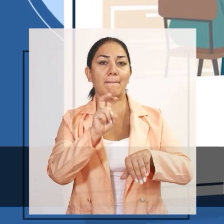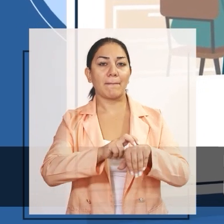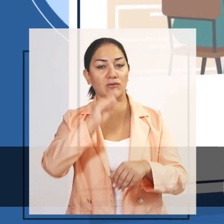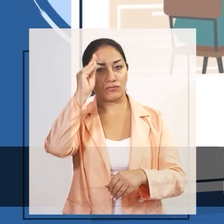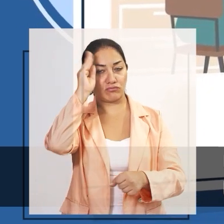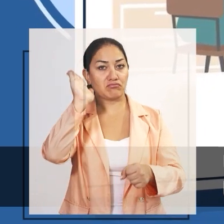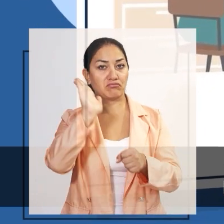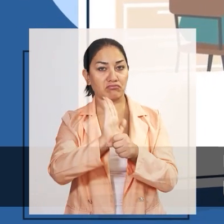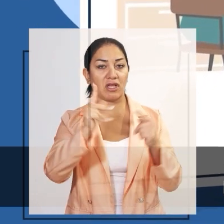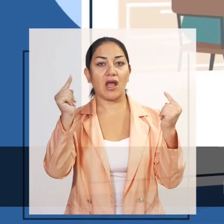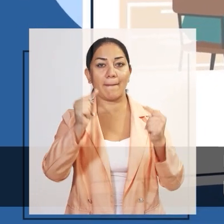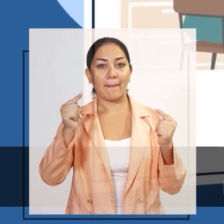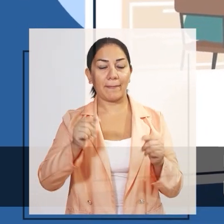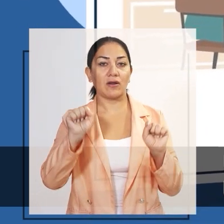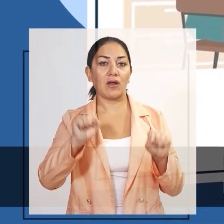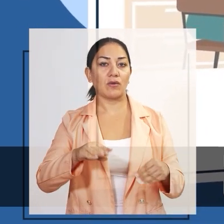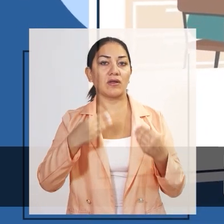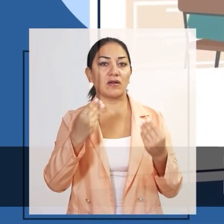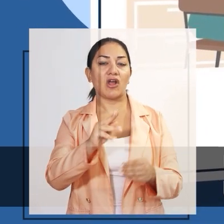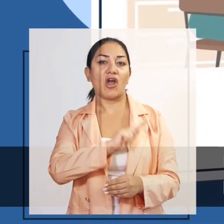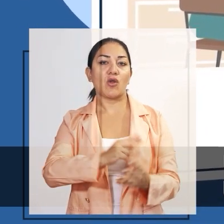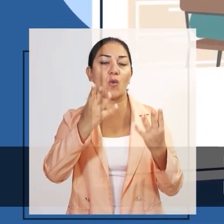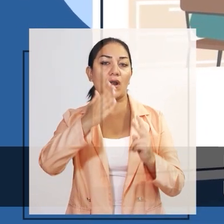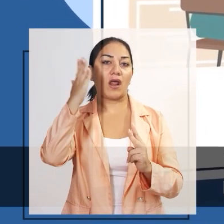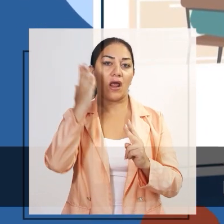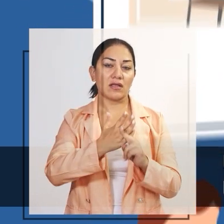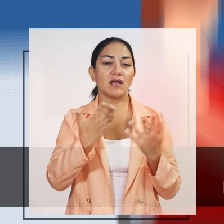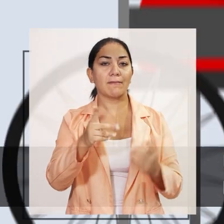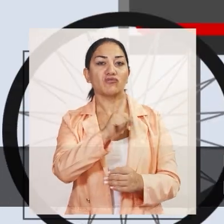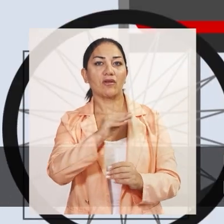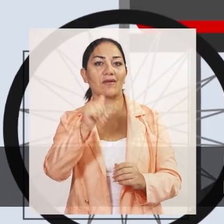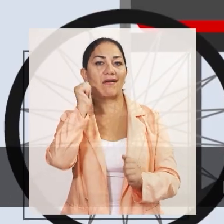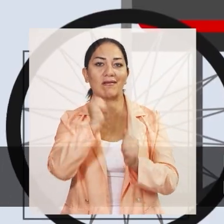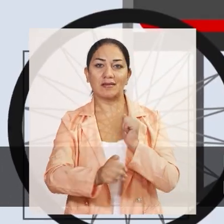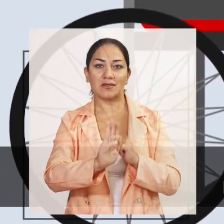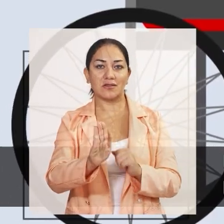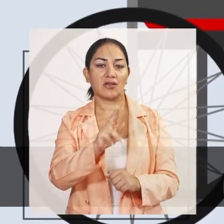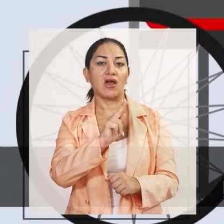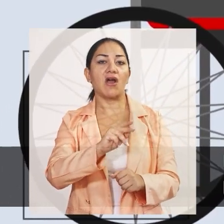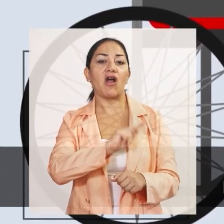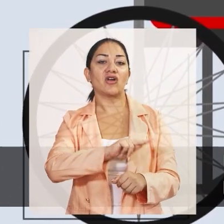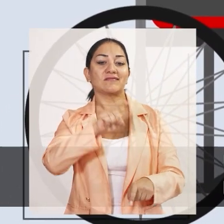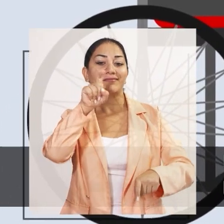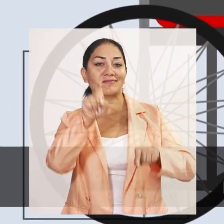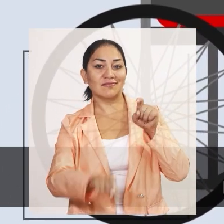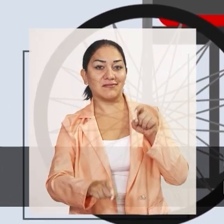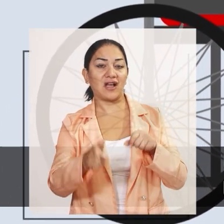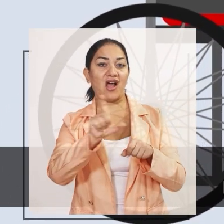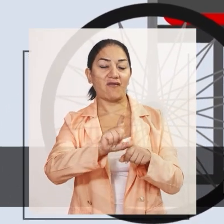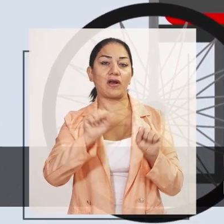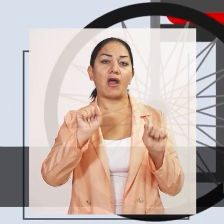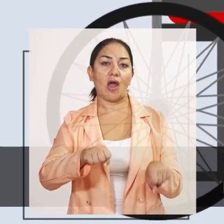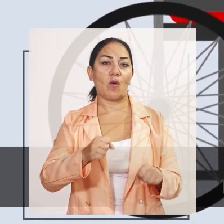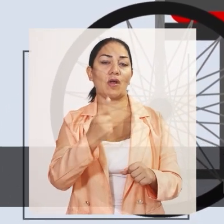եզրակացության հիման վրա կարող է սահմանվել ոչ լրիվ աշխատանքային օր կամ շաբաթ։ Արտաժամի աշխատանքի նա կարող է ներգրավել միայն